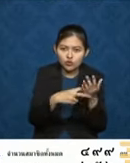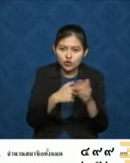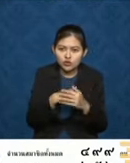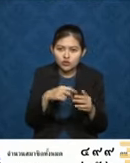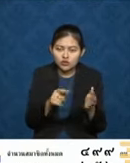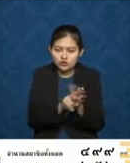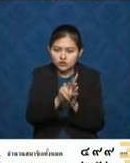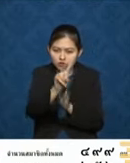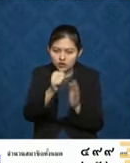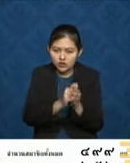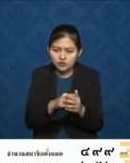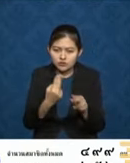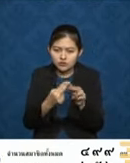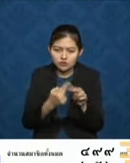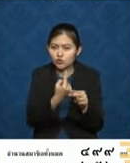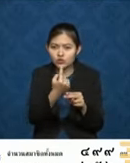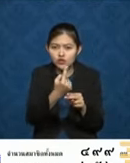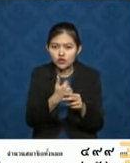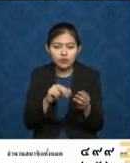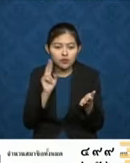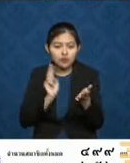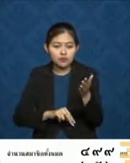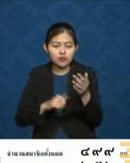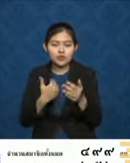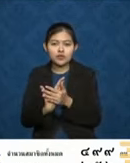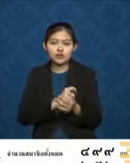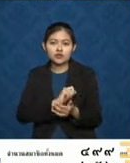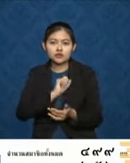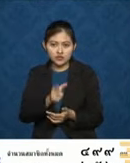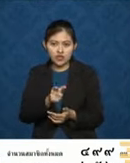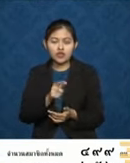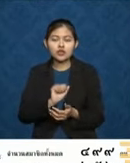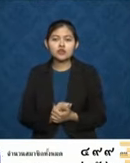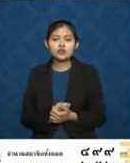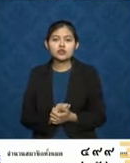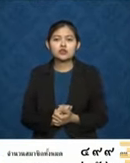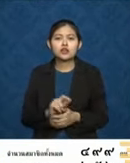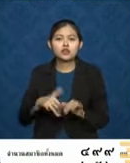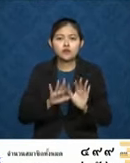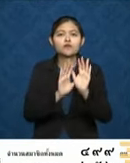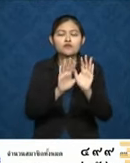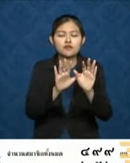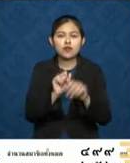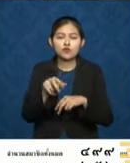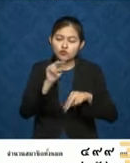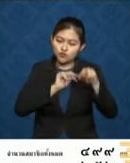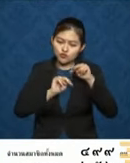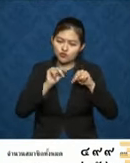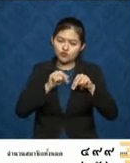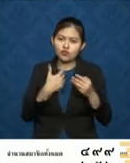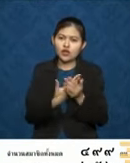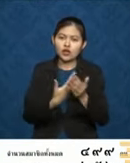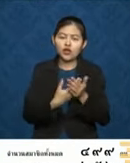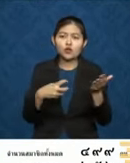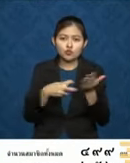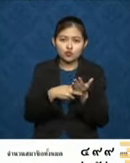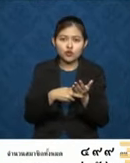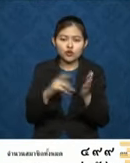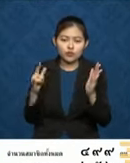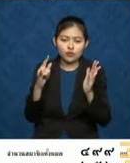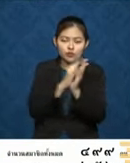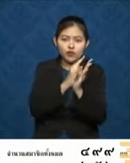เดียวจอง 2ครั้งผมก็โดนปรับก็ต้องจ่ายเงินเพราะงั้นจำเป็นต้องฝากครับท่านประธานช่วยดูราคาตั๋วเครื่องบินจากที่